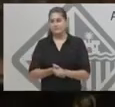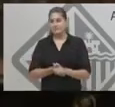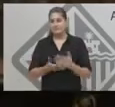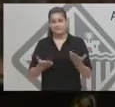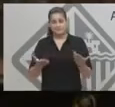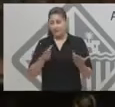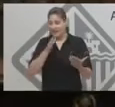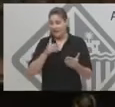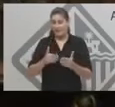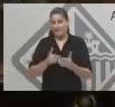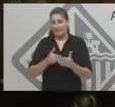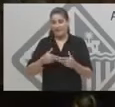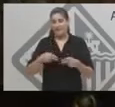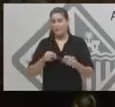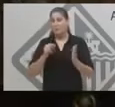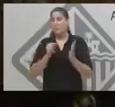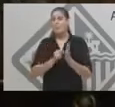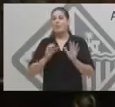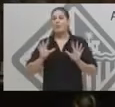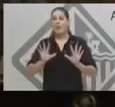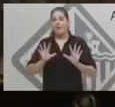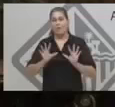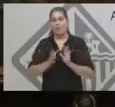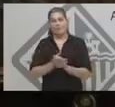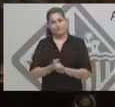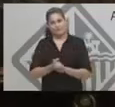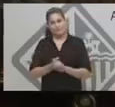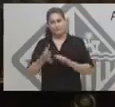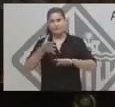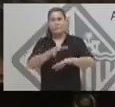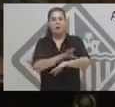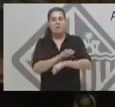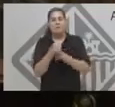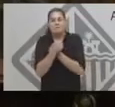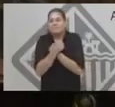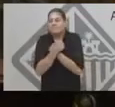I ja per acabar, un punt 10, una Palma molt més estimada.